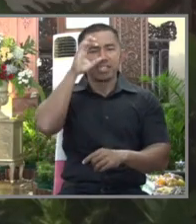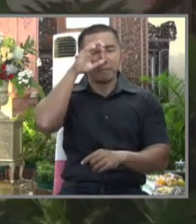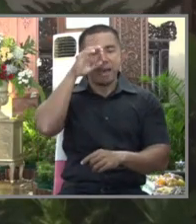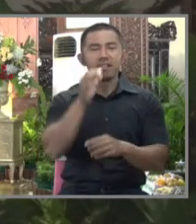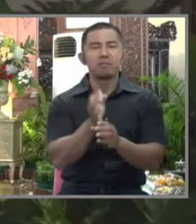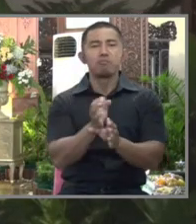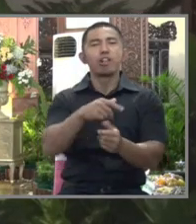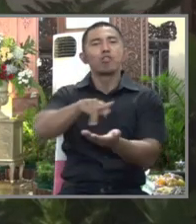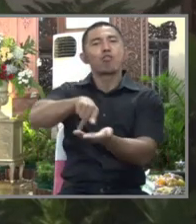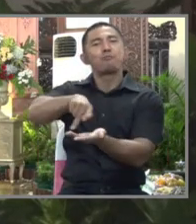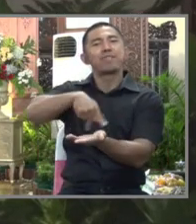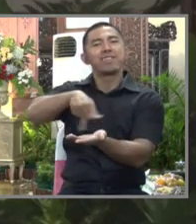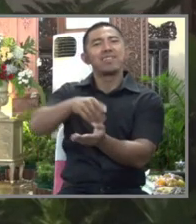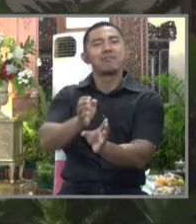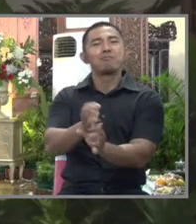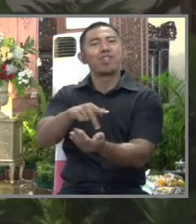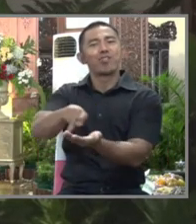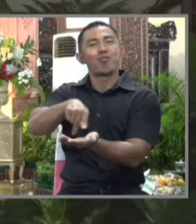kopi.